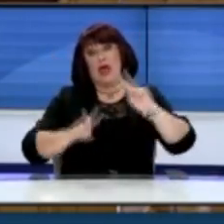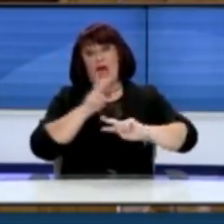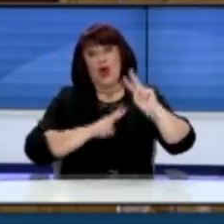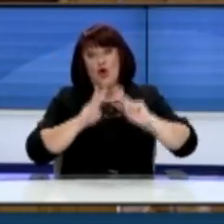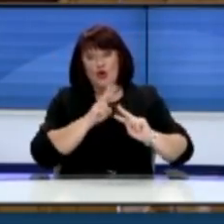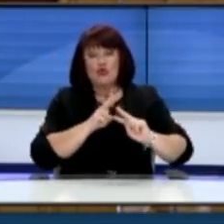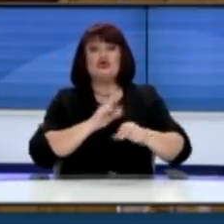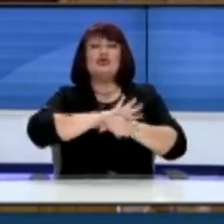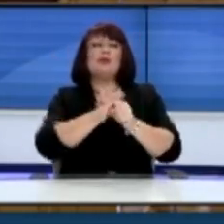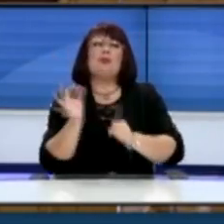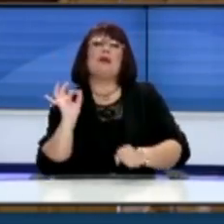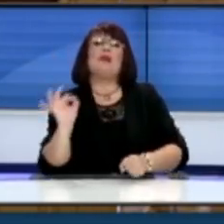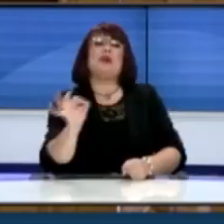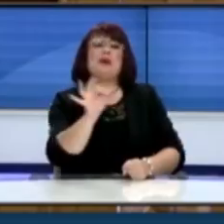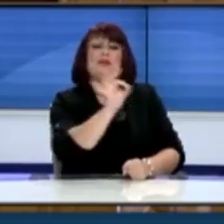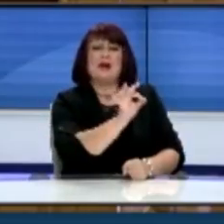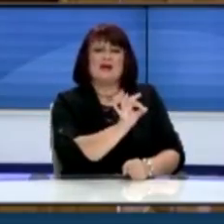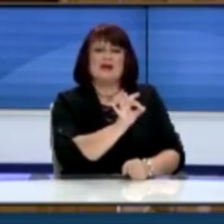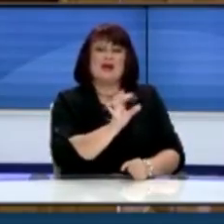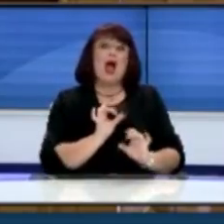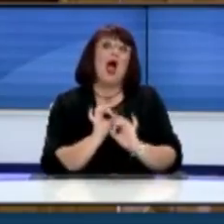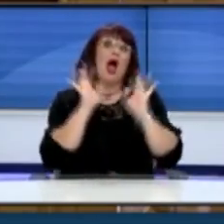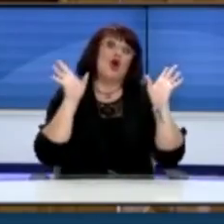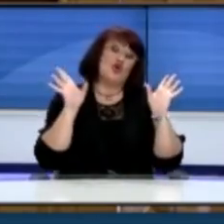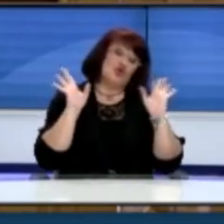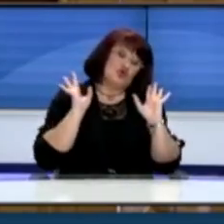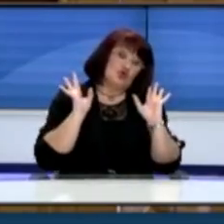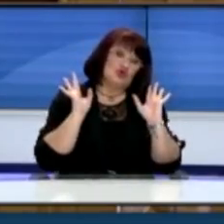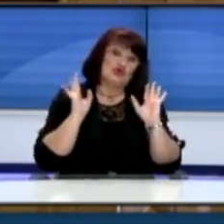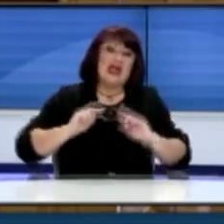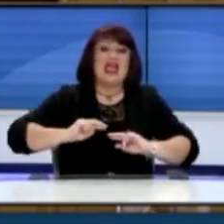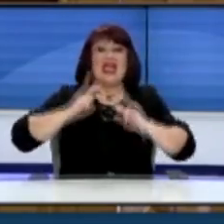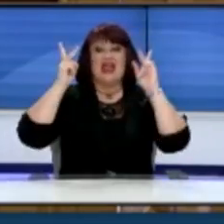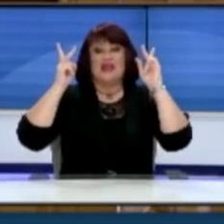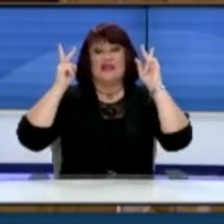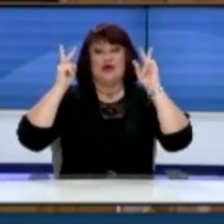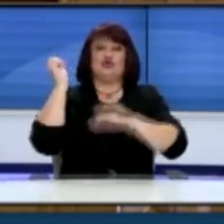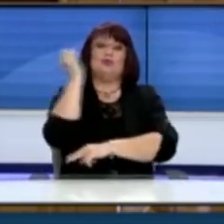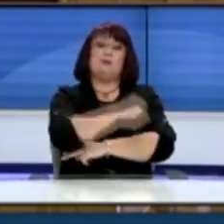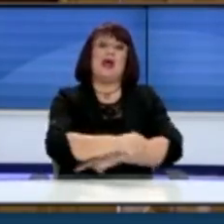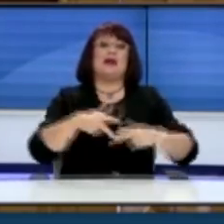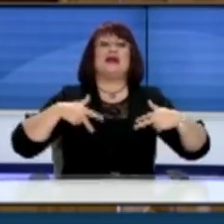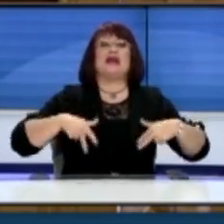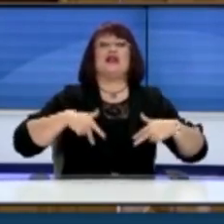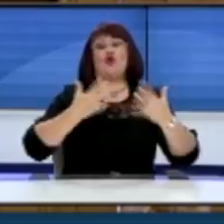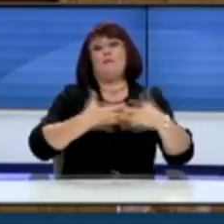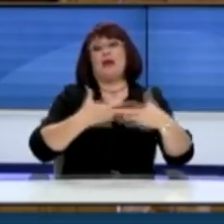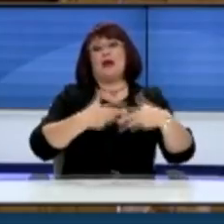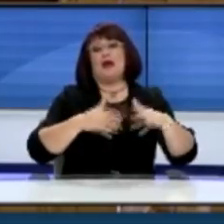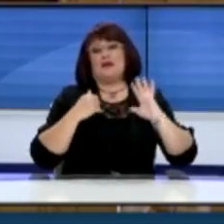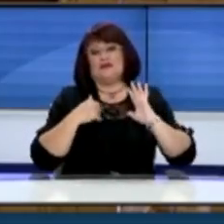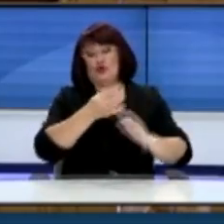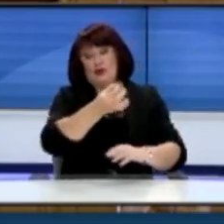την έξαρση της πανδημίας ο άγνωστος εχθρός που ξεπερνά οποιονδήποτε κρατικό μηχανισμό,